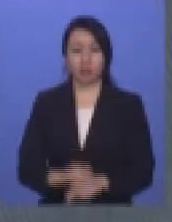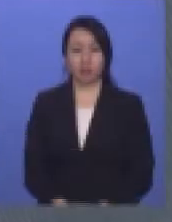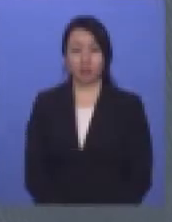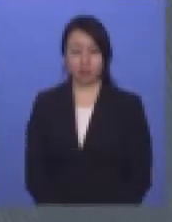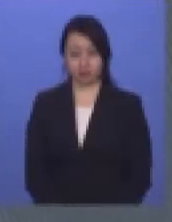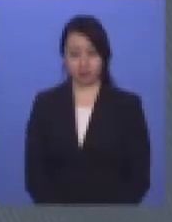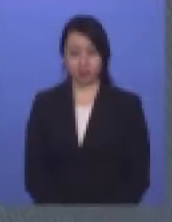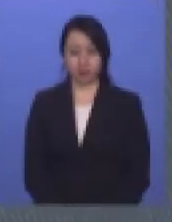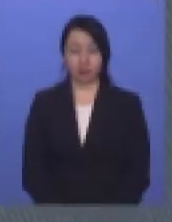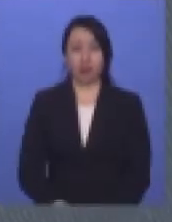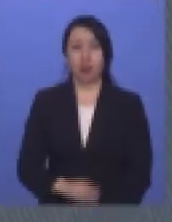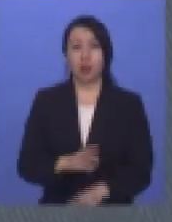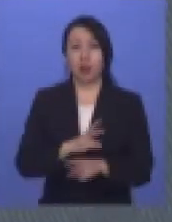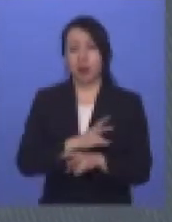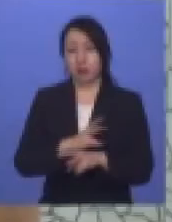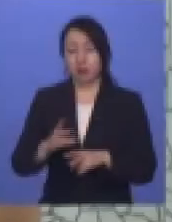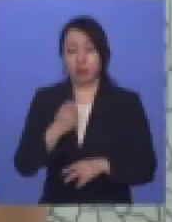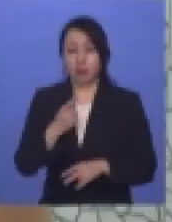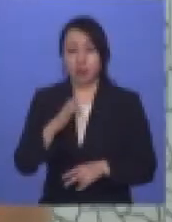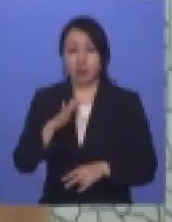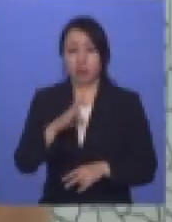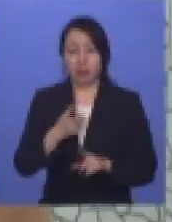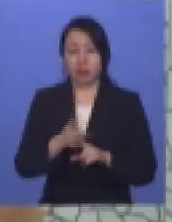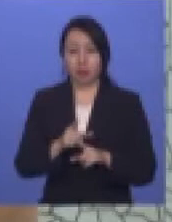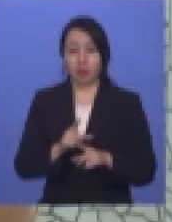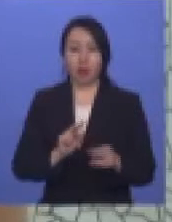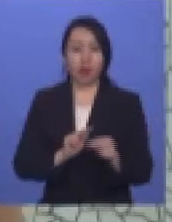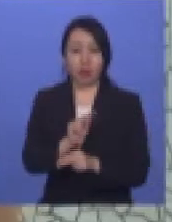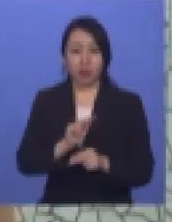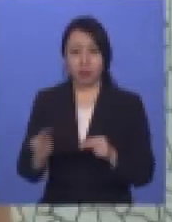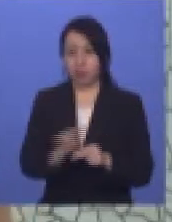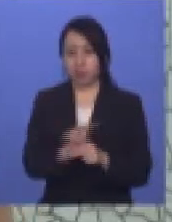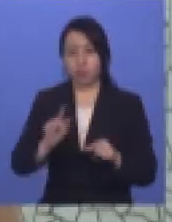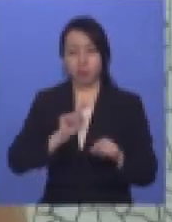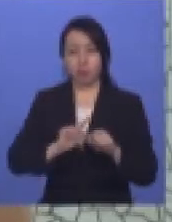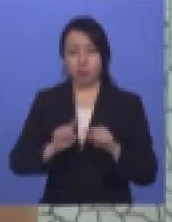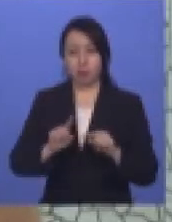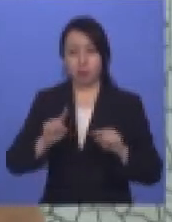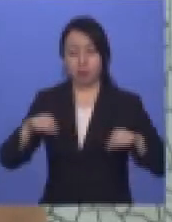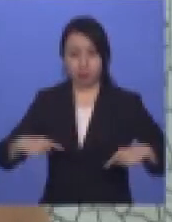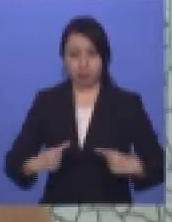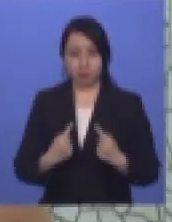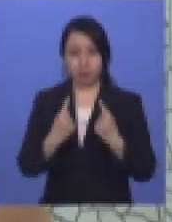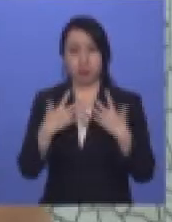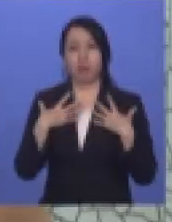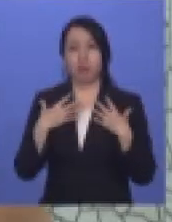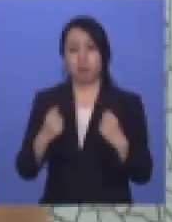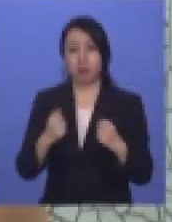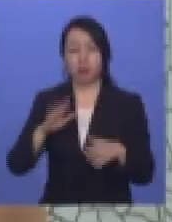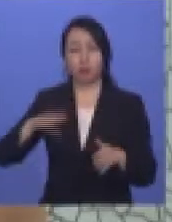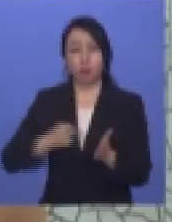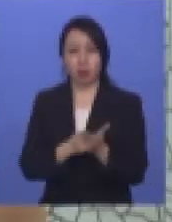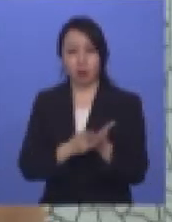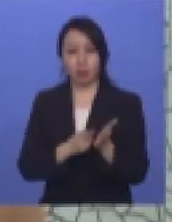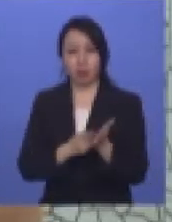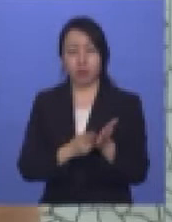Минимальные травмы. Автоматизация и инвазивность данных методов позволяет быстрее восстанавливаться пациенту после операции